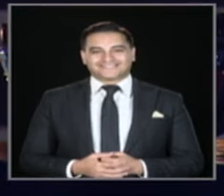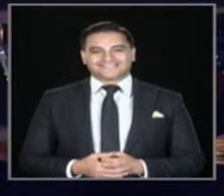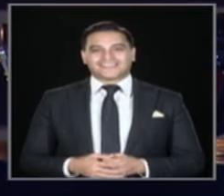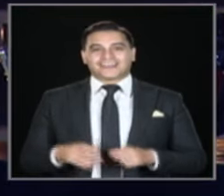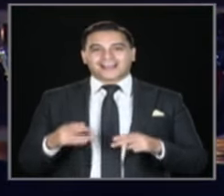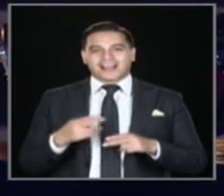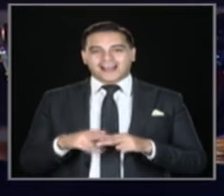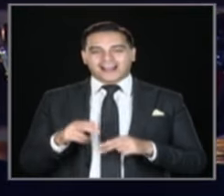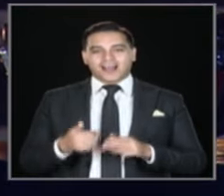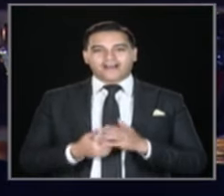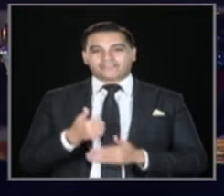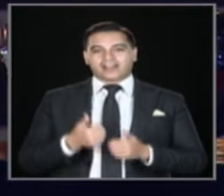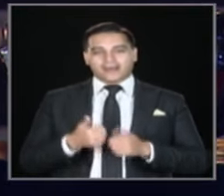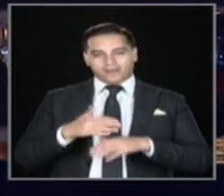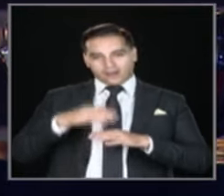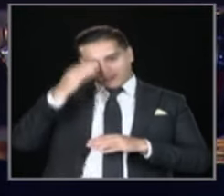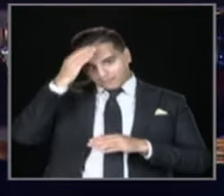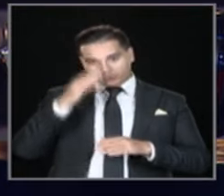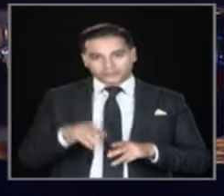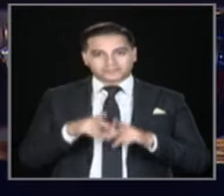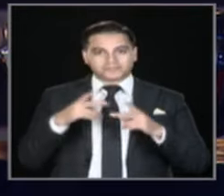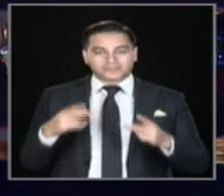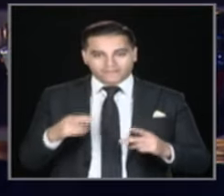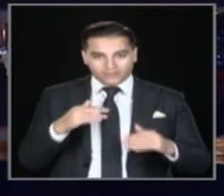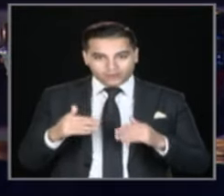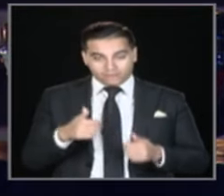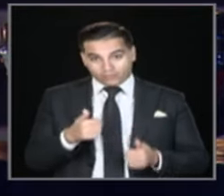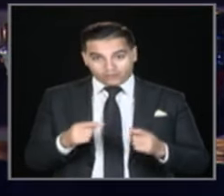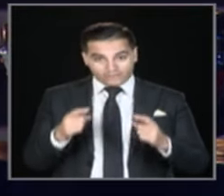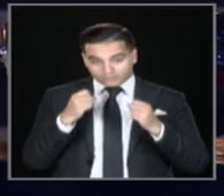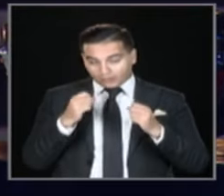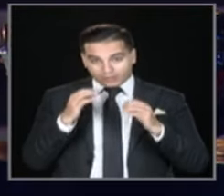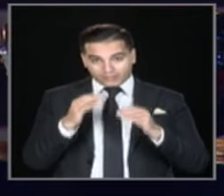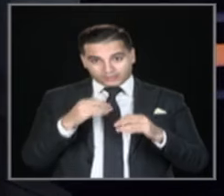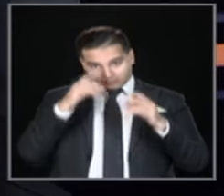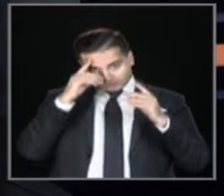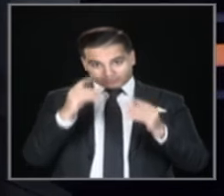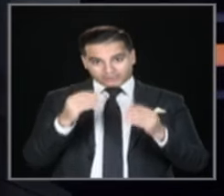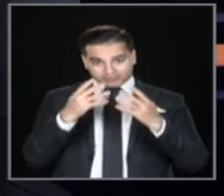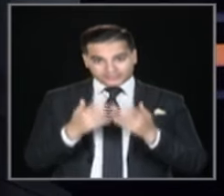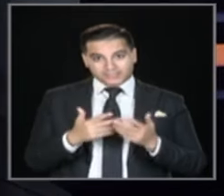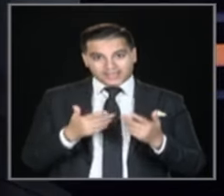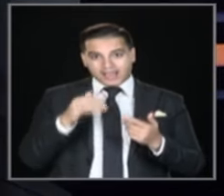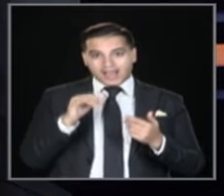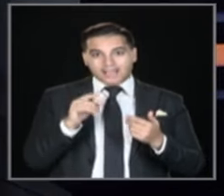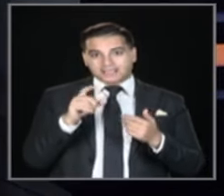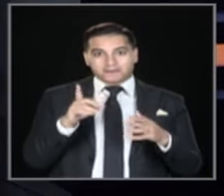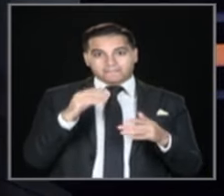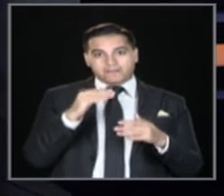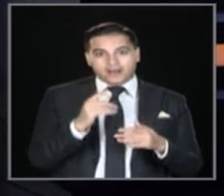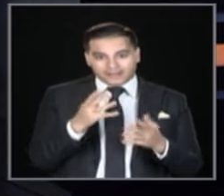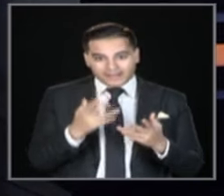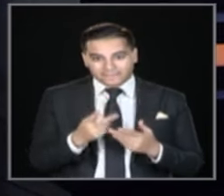حلقه افضل لاعب العباقره قادرون باختلاف ومنافسه قويه جدا وفكركم بالنتيجه ايمن بحر